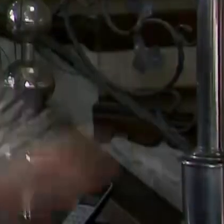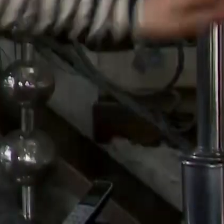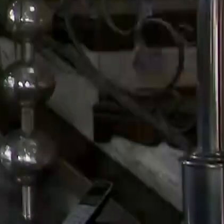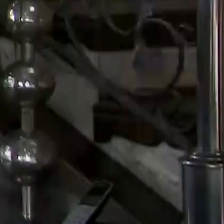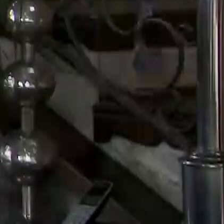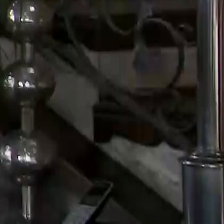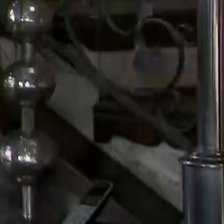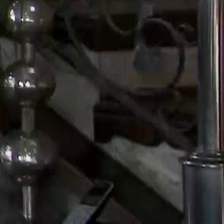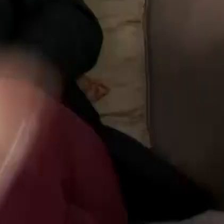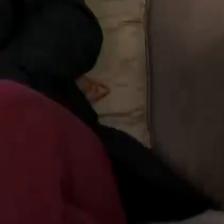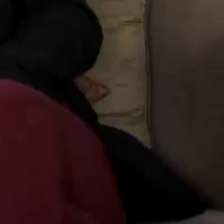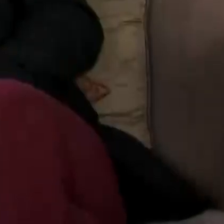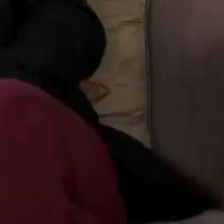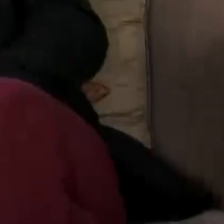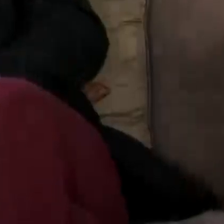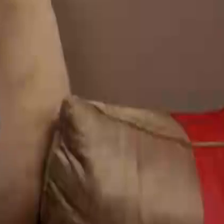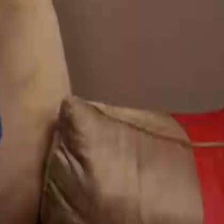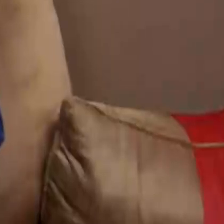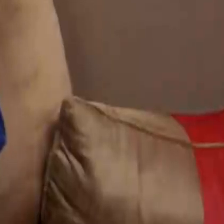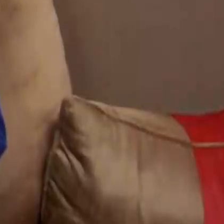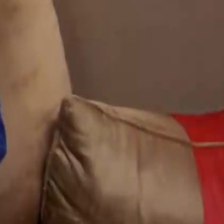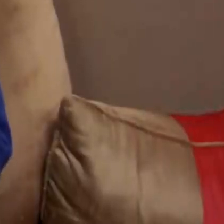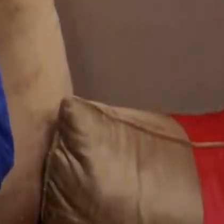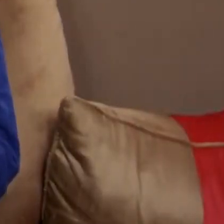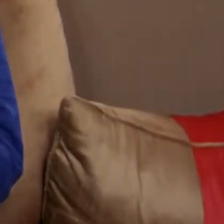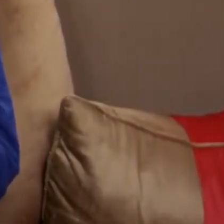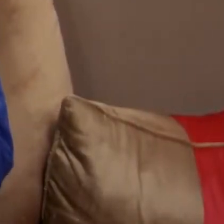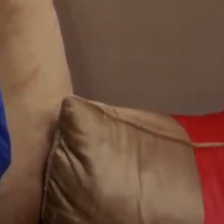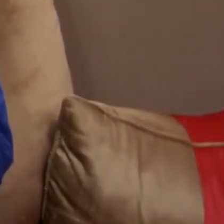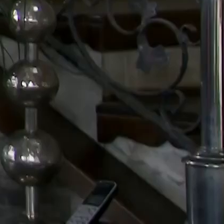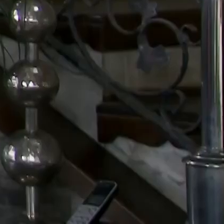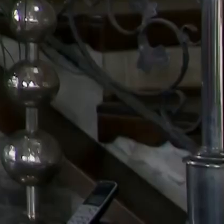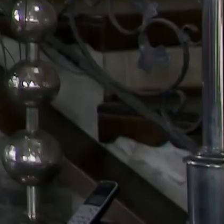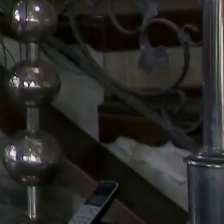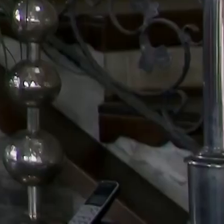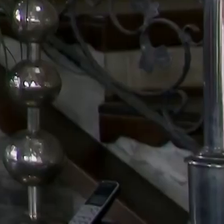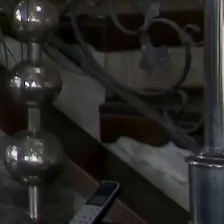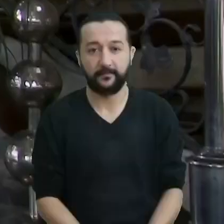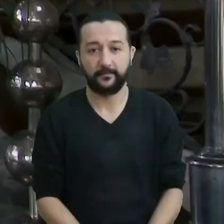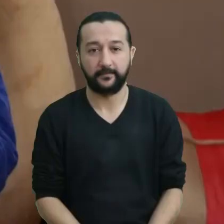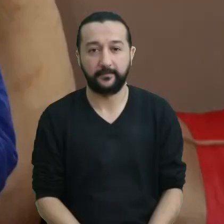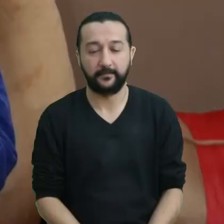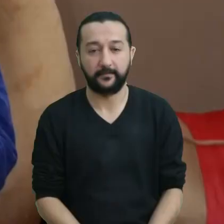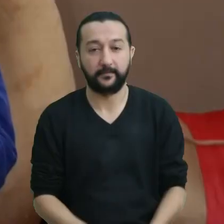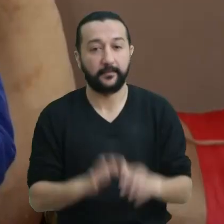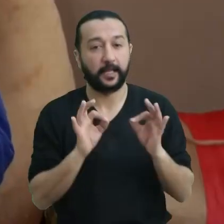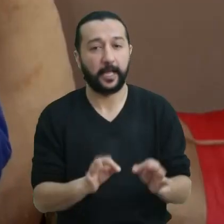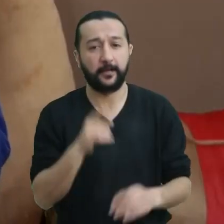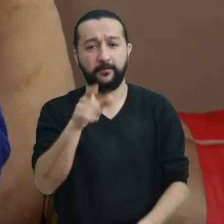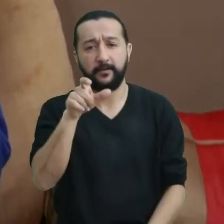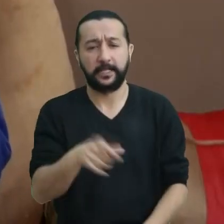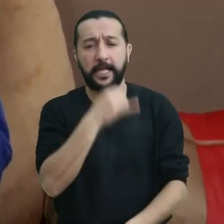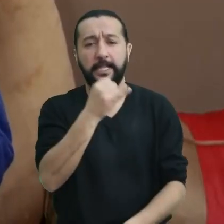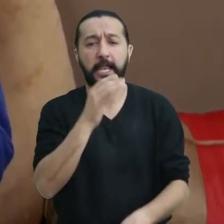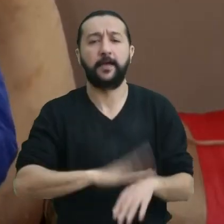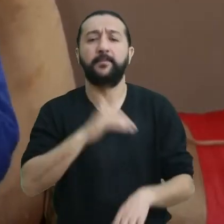Kemal ters ters bakınca tırsıp geri döndü. Serpil çaktırmadan sırıtıyor. Kemal gayet ciddi. Ay boncuğum dalga